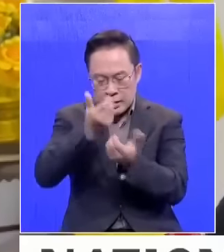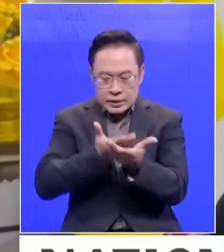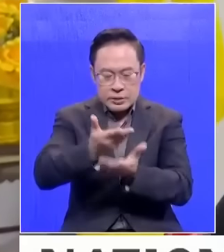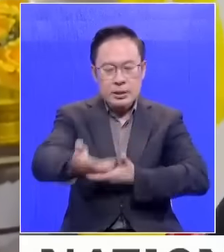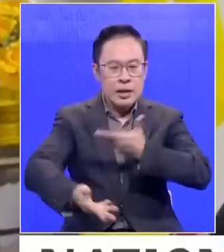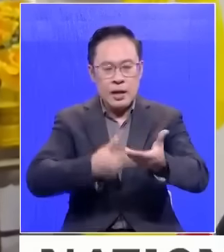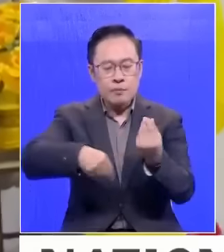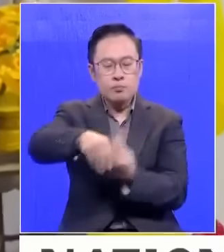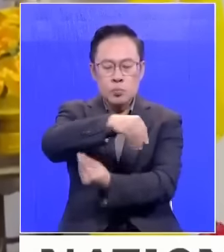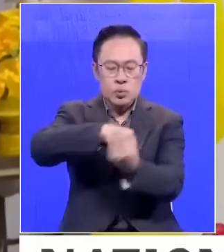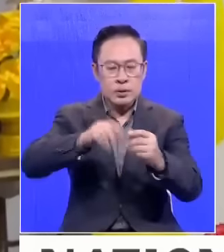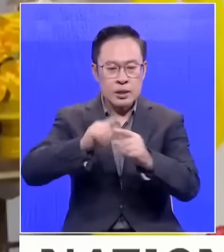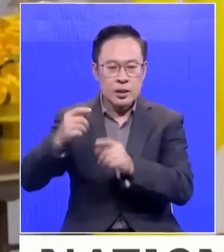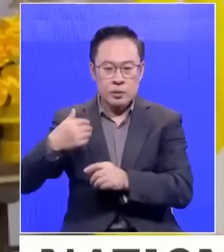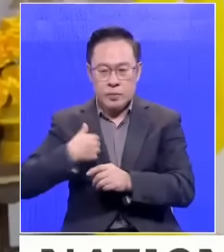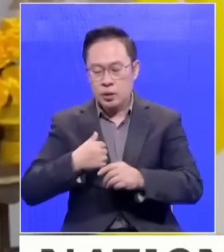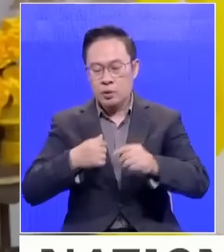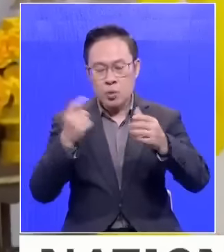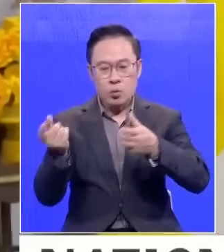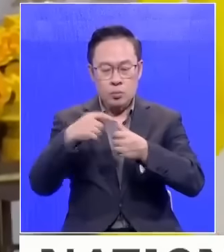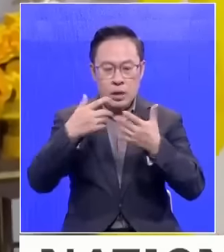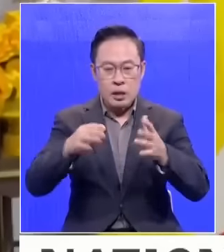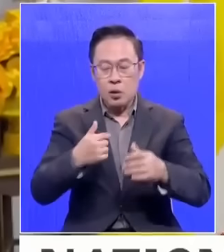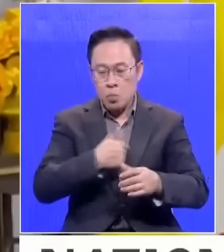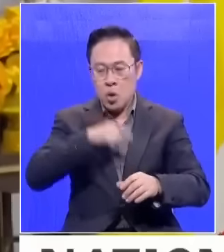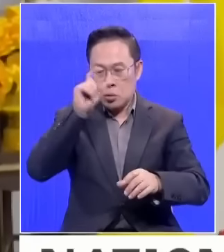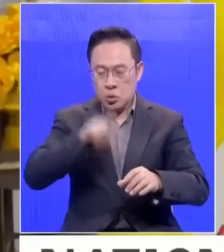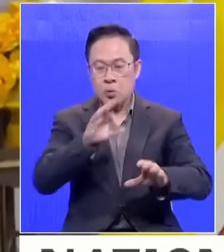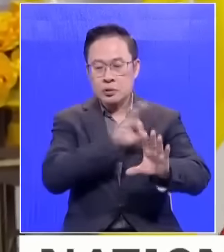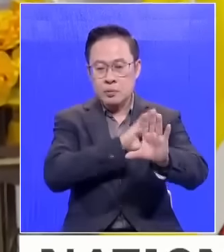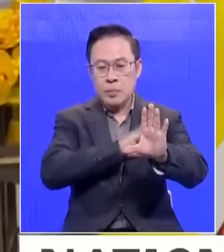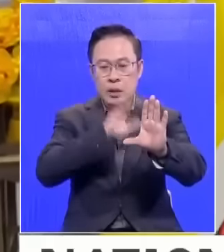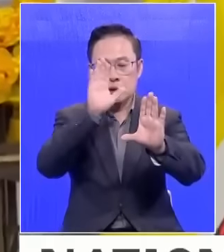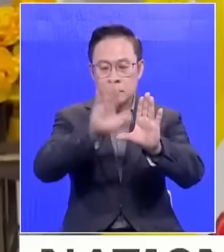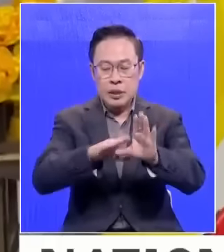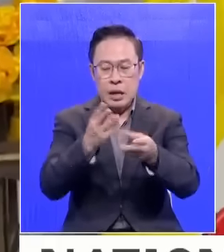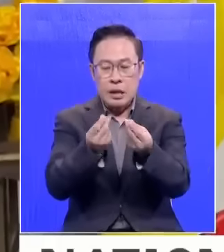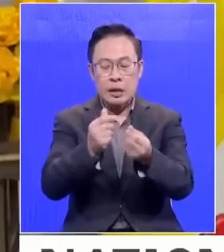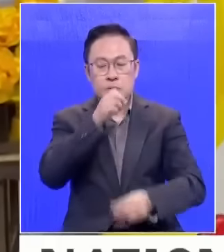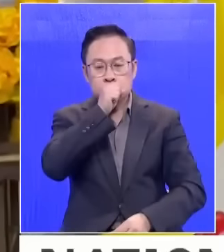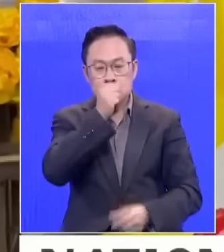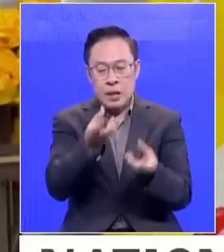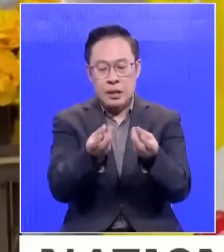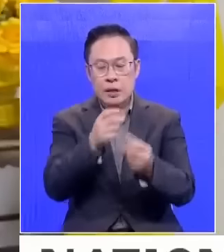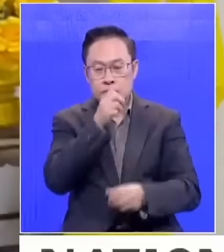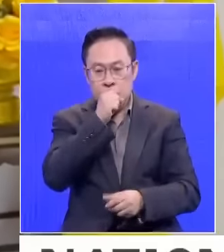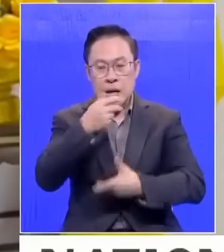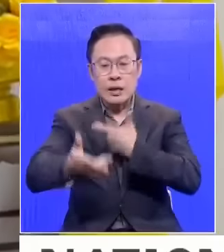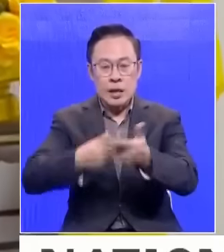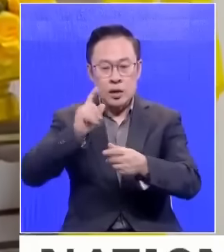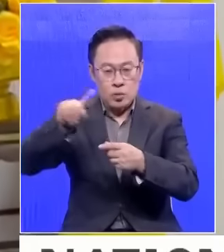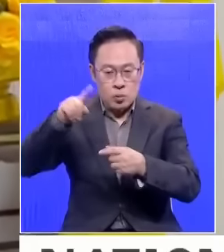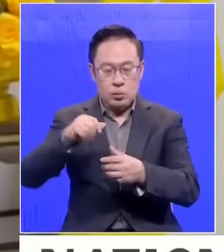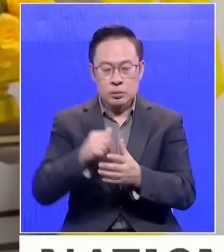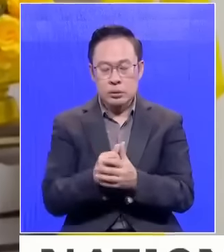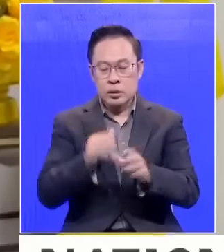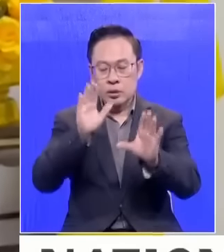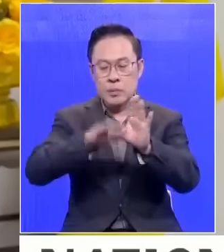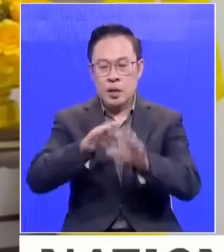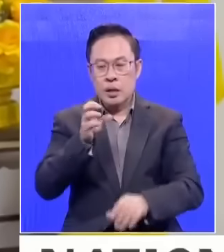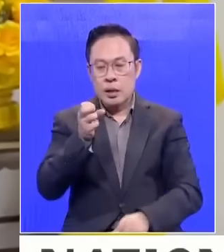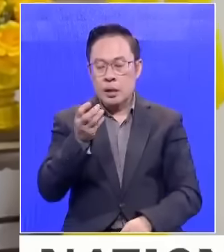ไปคุยมากลายเป็นว่าเราต้องไปสมัครลงทะเบียนเพื่อรับรหัสการขายอะไรแบบนี้ค่ะในฐานะที่เราเป็นผู้ข